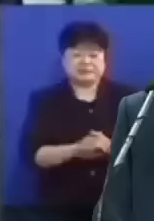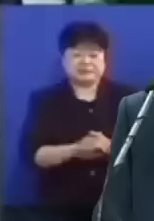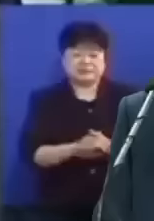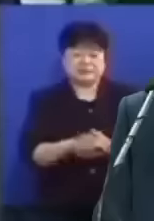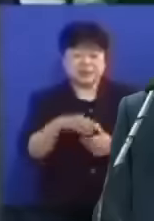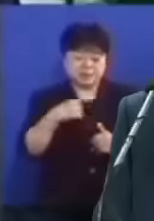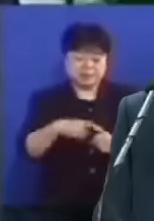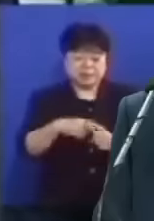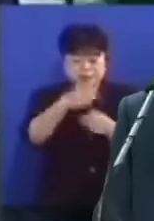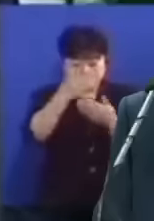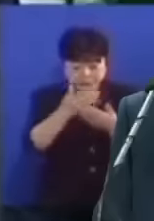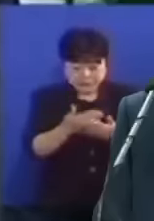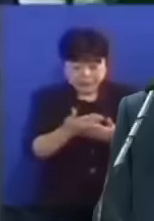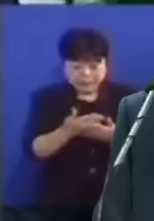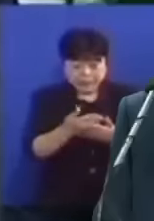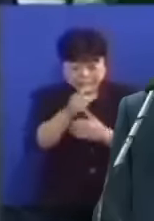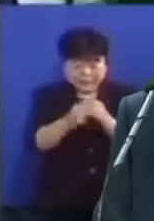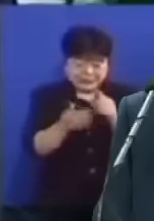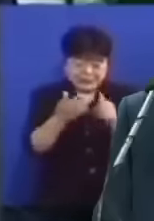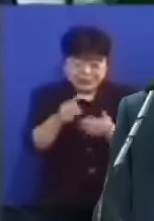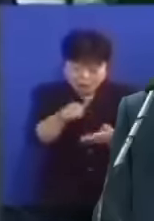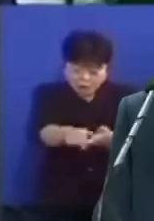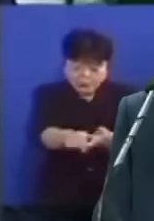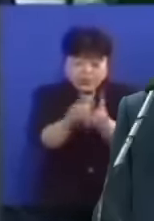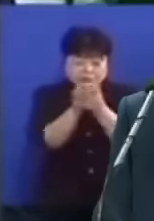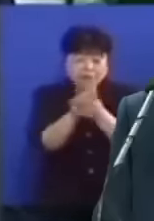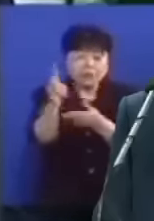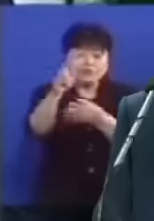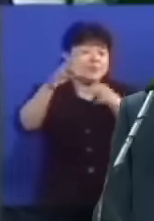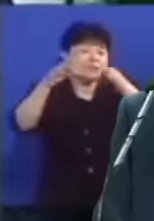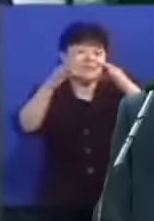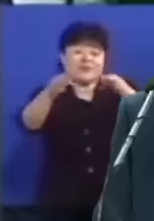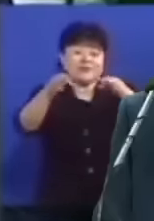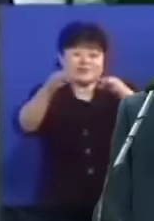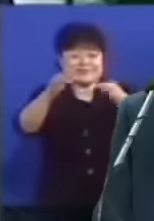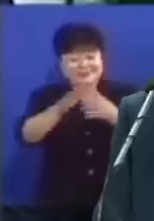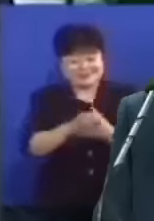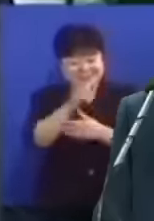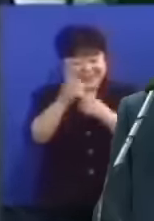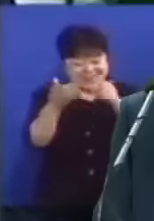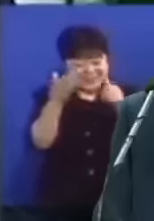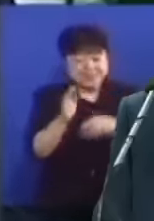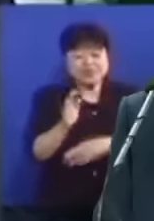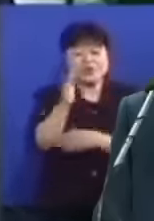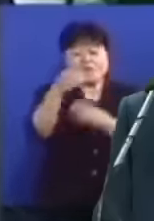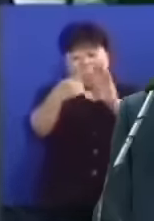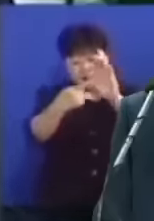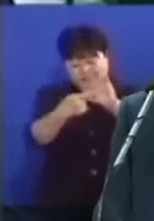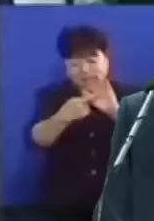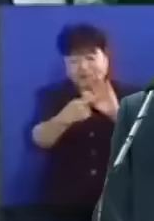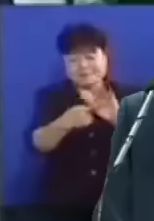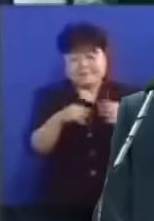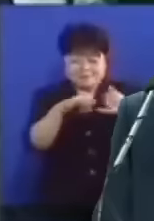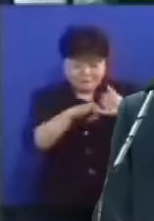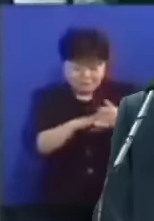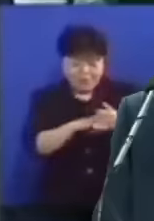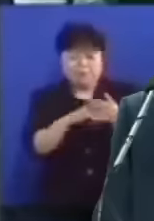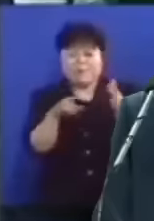핍박을 받았지만은 그때마다 하나님께 엎드려 기도하고 찬미함으로 하나님의 영광이 나타날 줄 내가 꼭